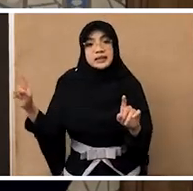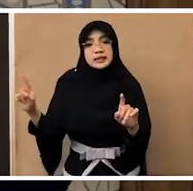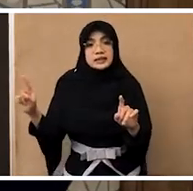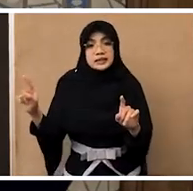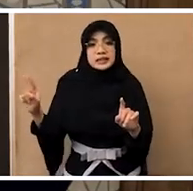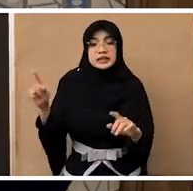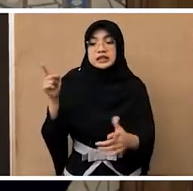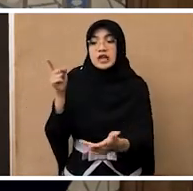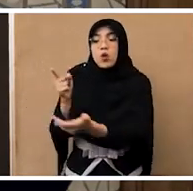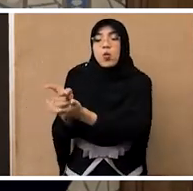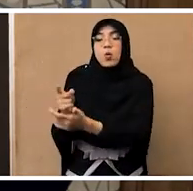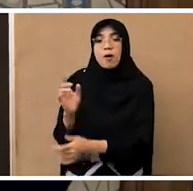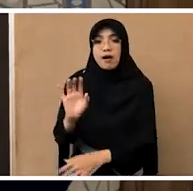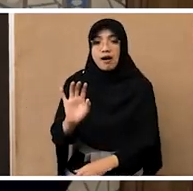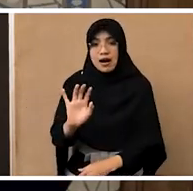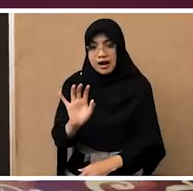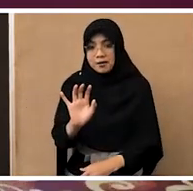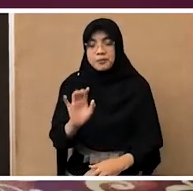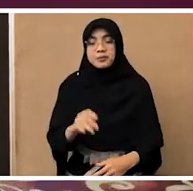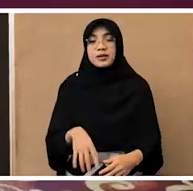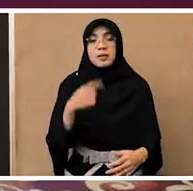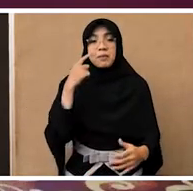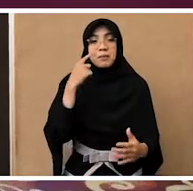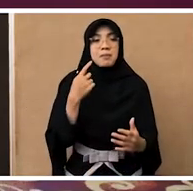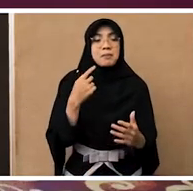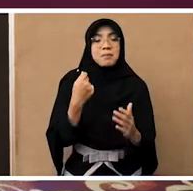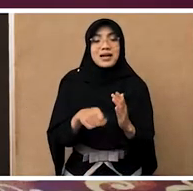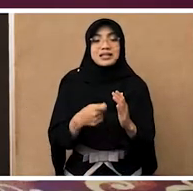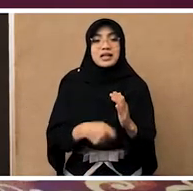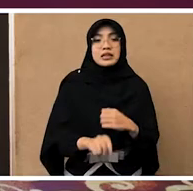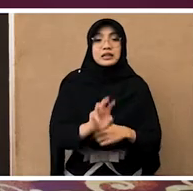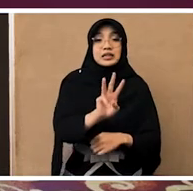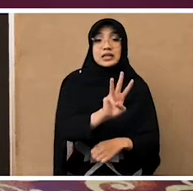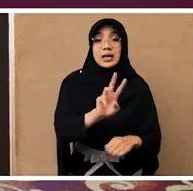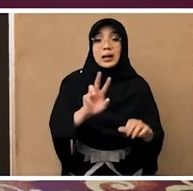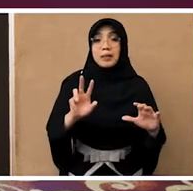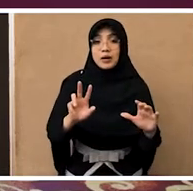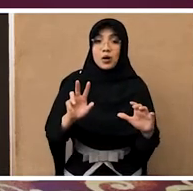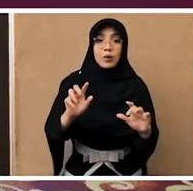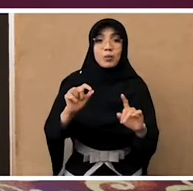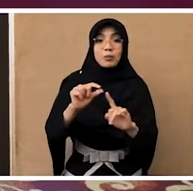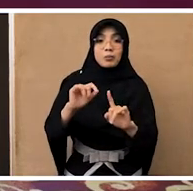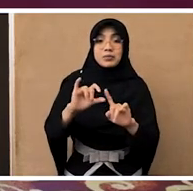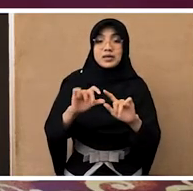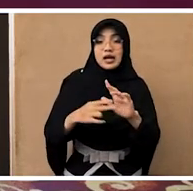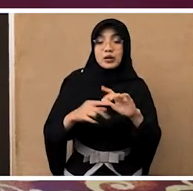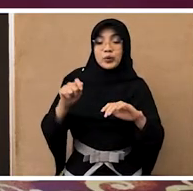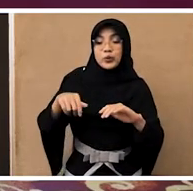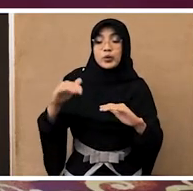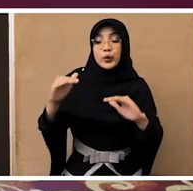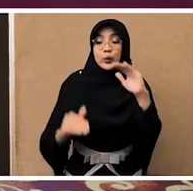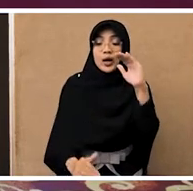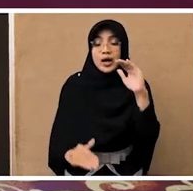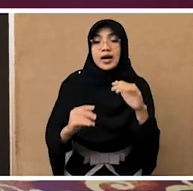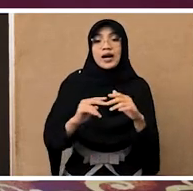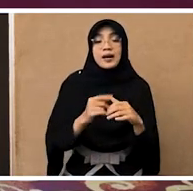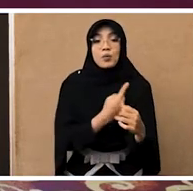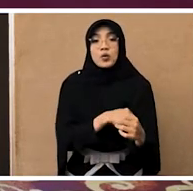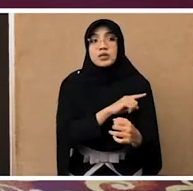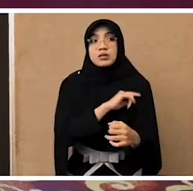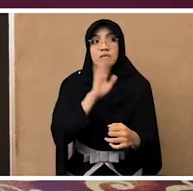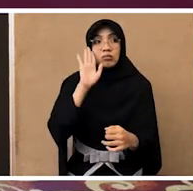dakwaan gitu ya Nah pasal 38 ketika dia mengurangi pidananya ada ada kekhawatiran potensi